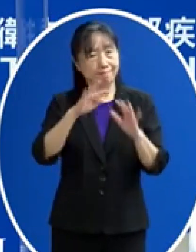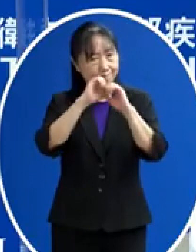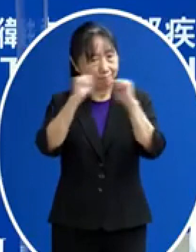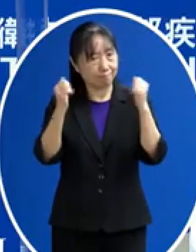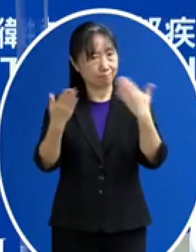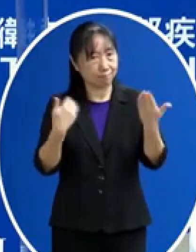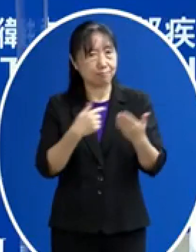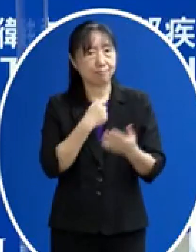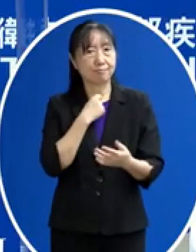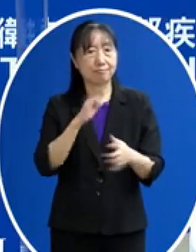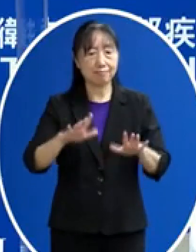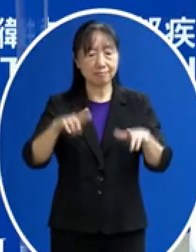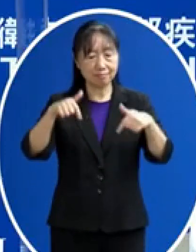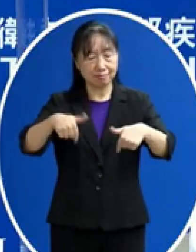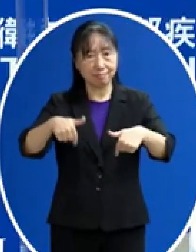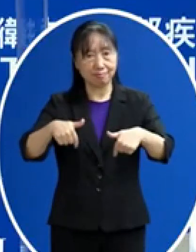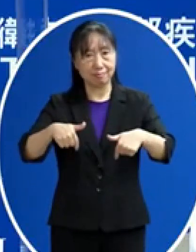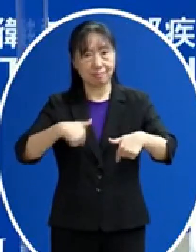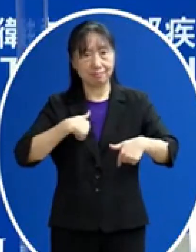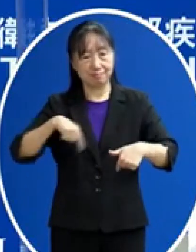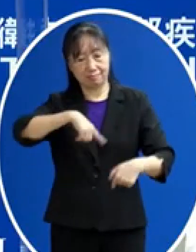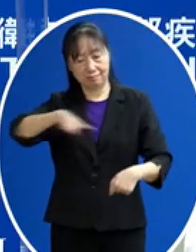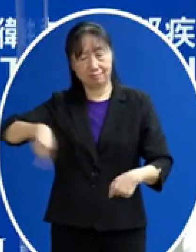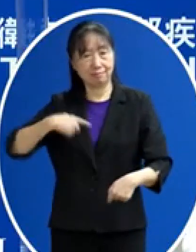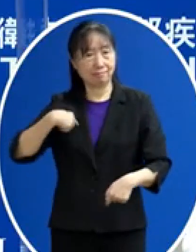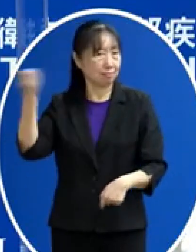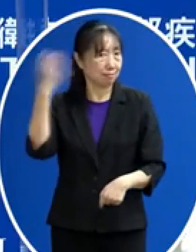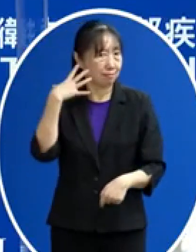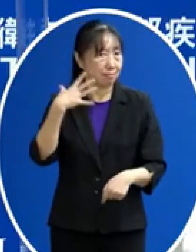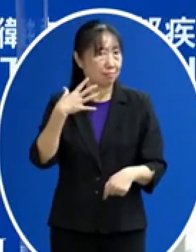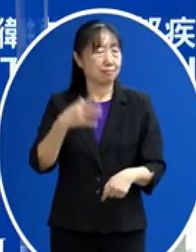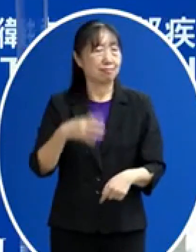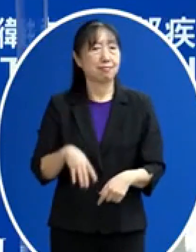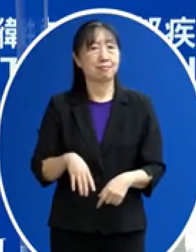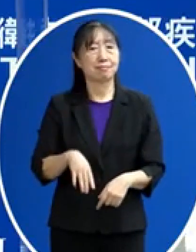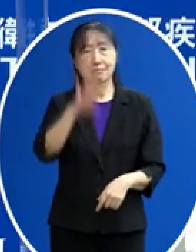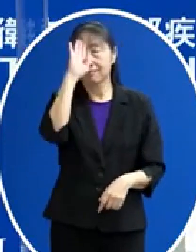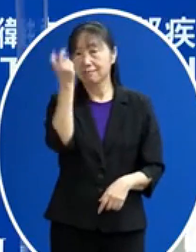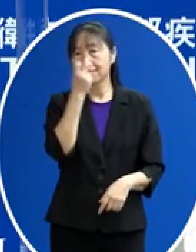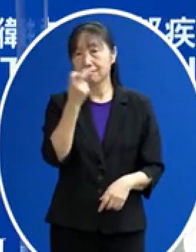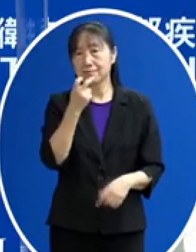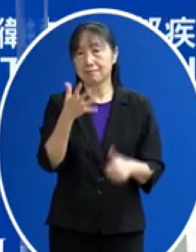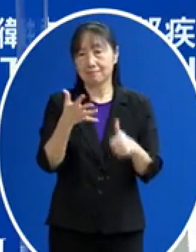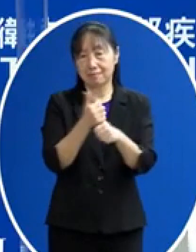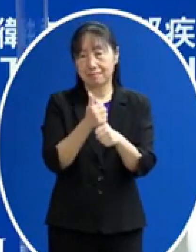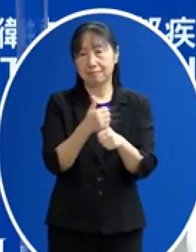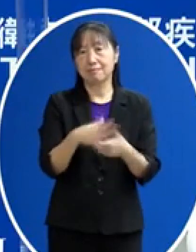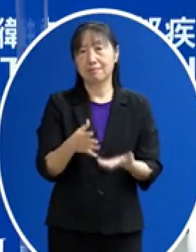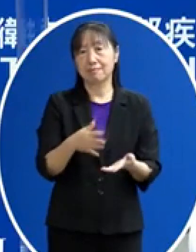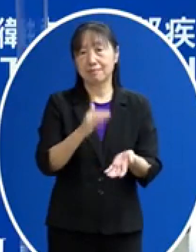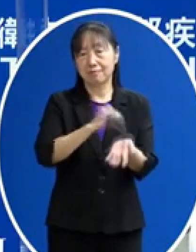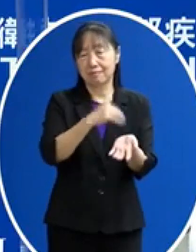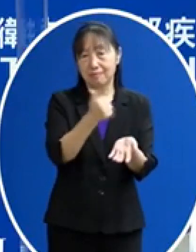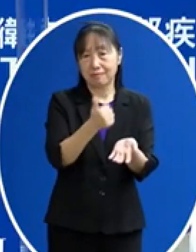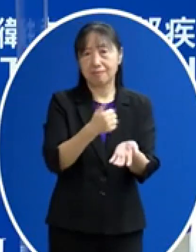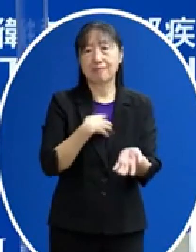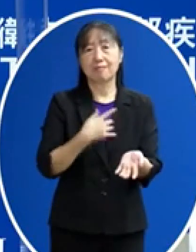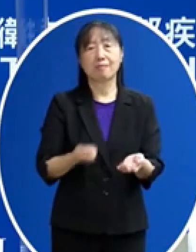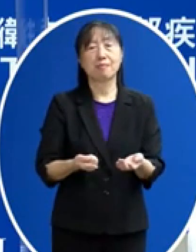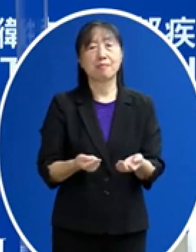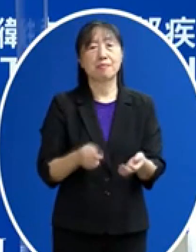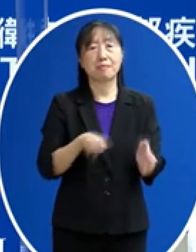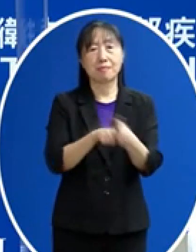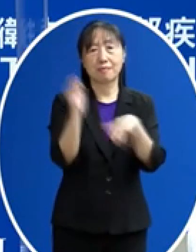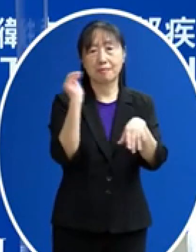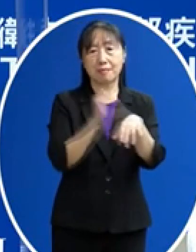那今天下午，我们马上就是装到这样子，那疾管署的防疫医师。那专家小组张尚存